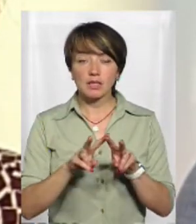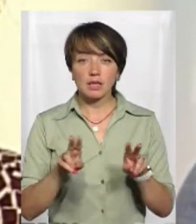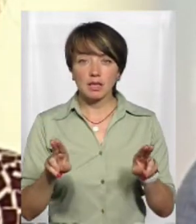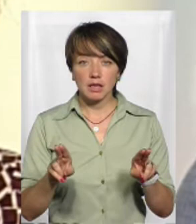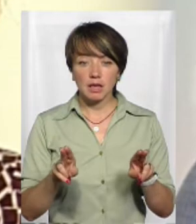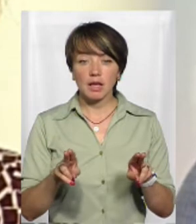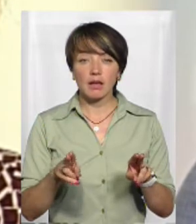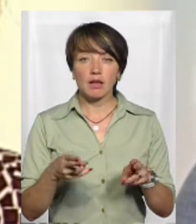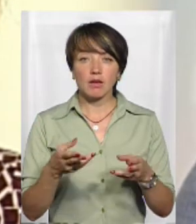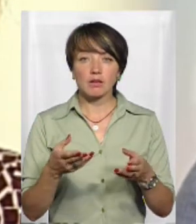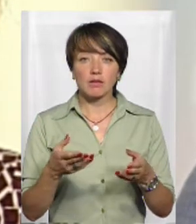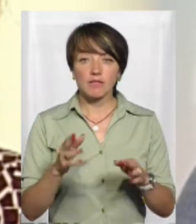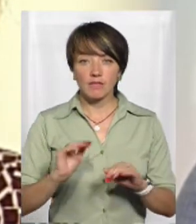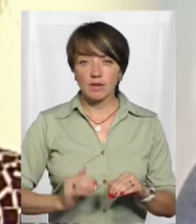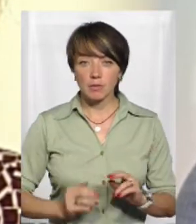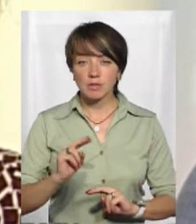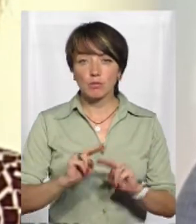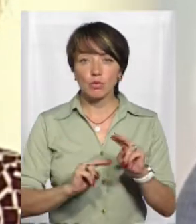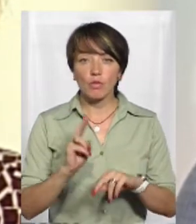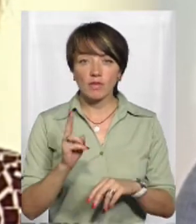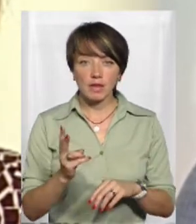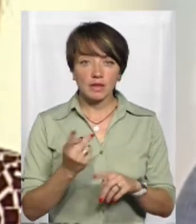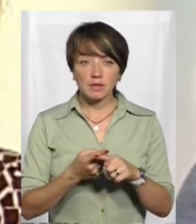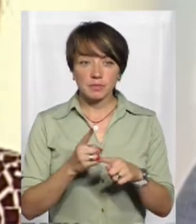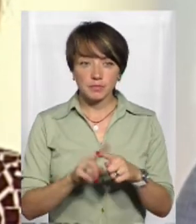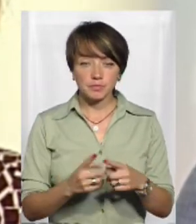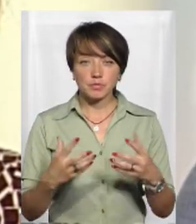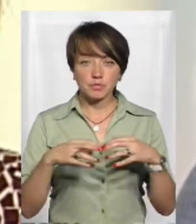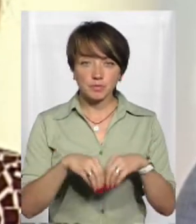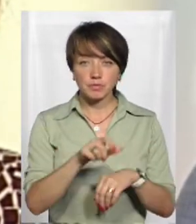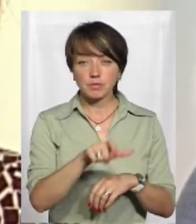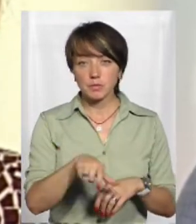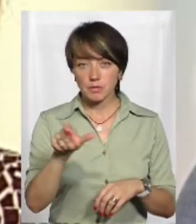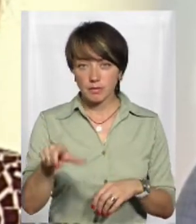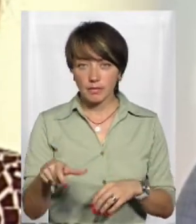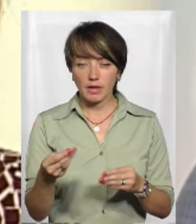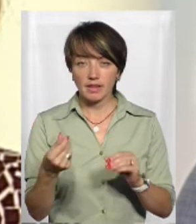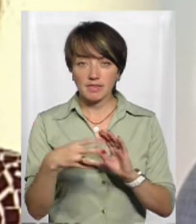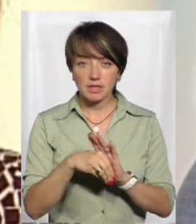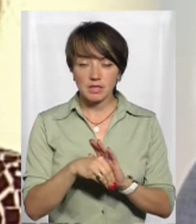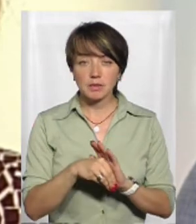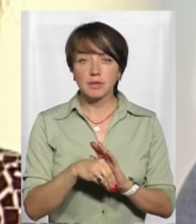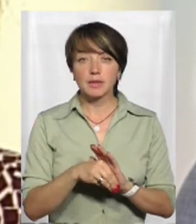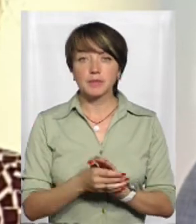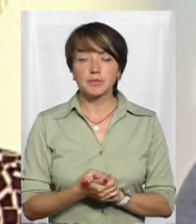наймає забудовника, не житлово-будівельний кооператив, який, по суті, є об'єднанням громадян з інвестиціями,